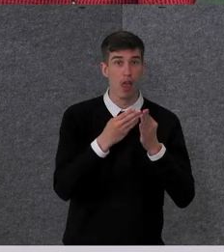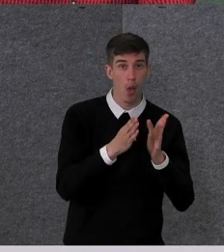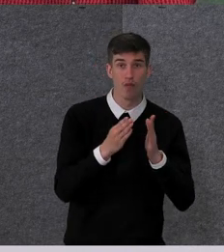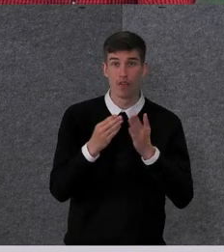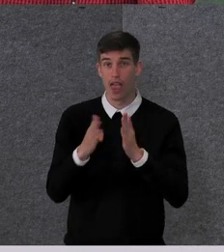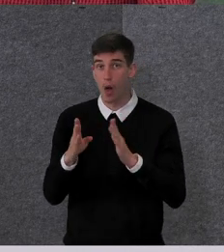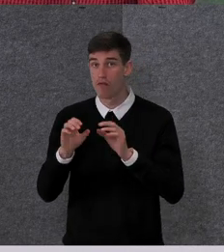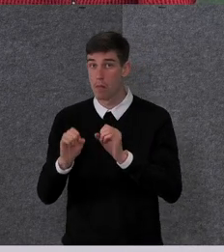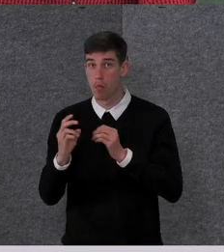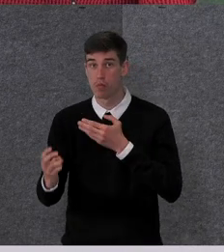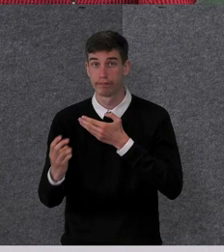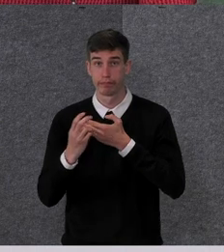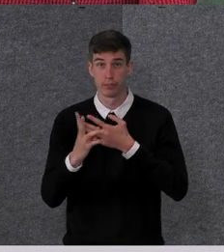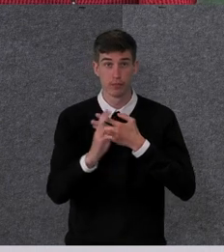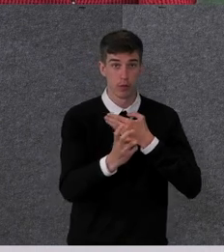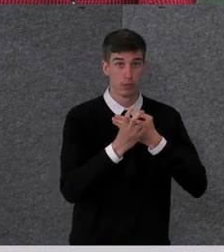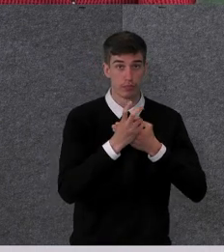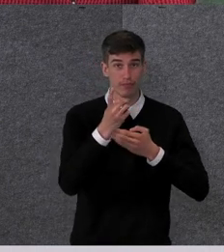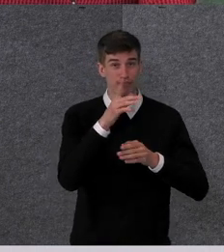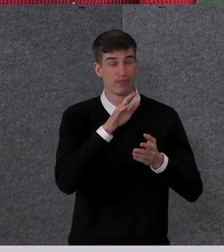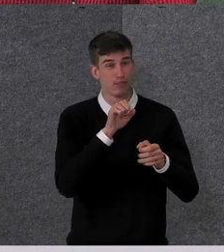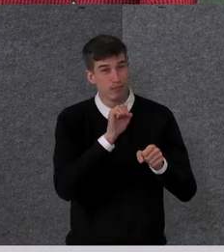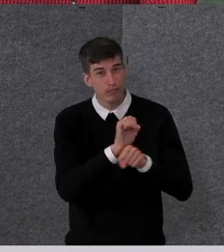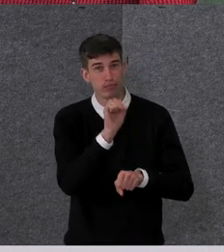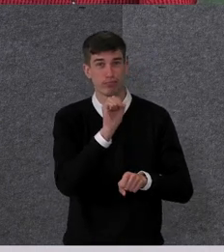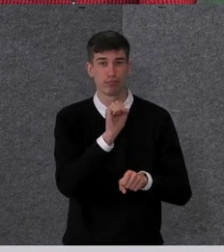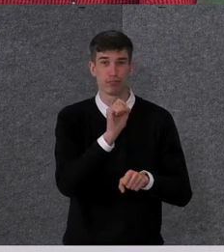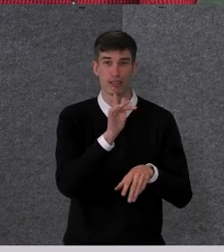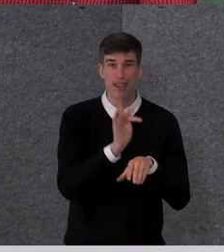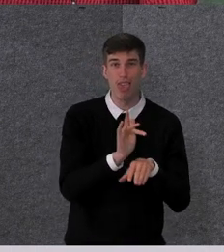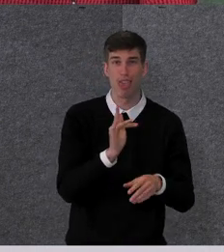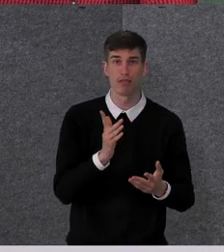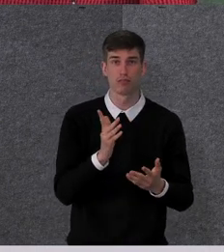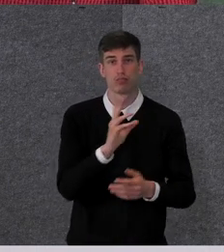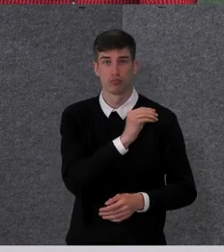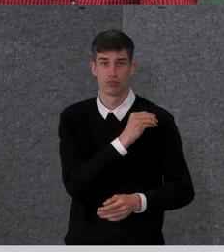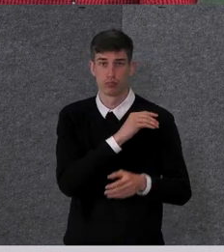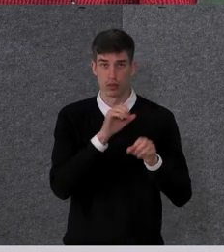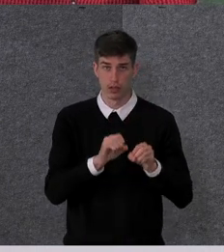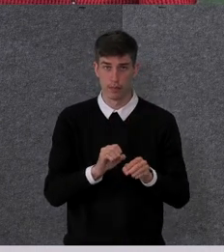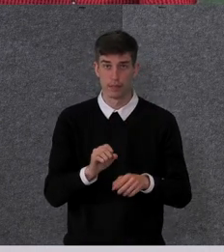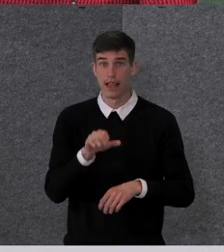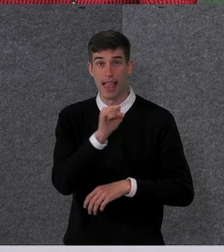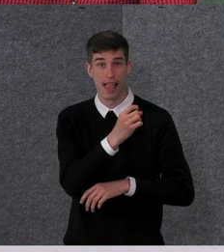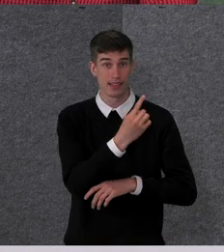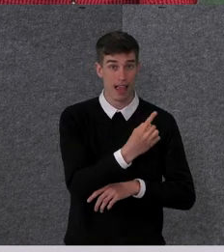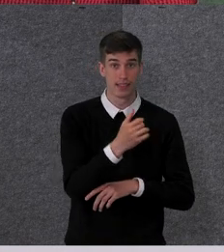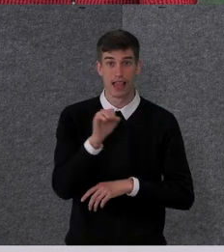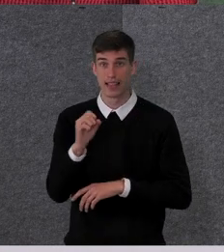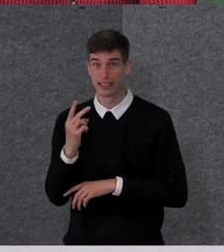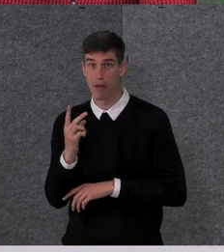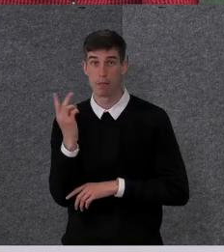von euch gegen diese Satzungsänderungen sprechen möchte. Julia wird die beiden Satzungsänderungen S1 und S2 im